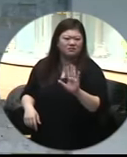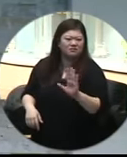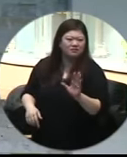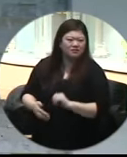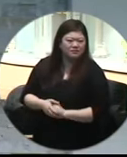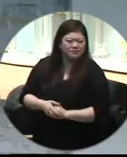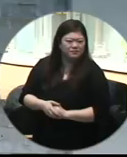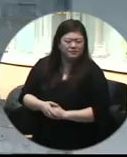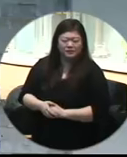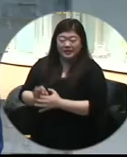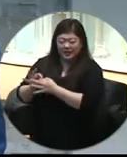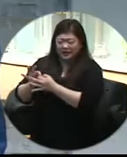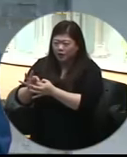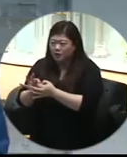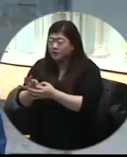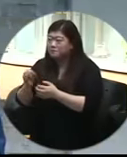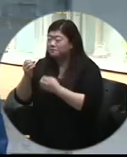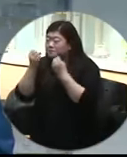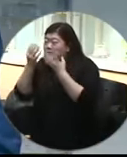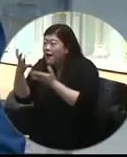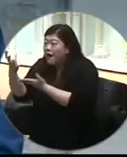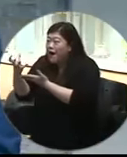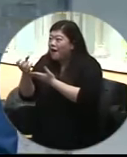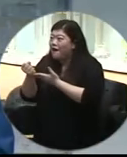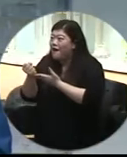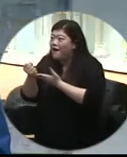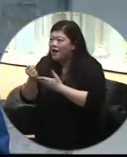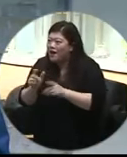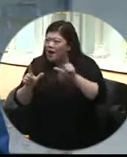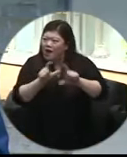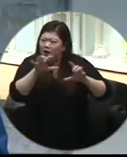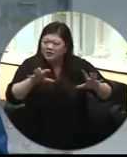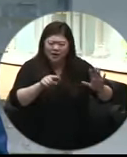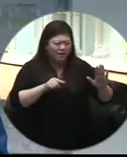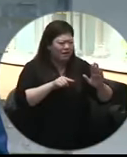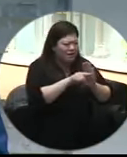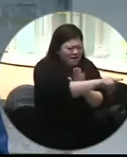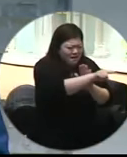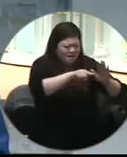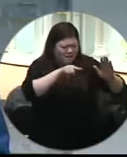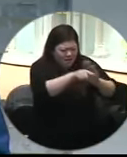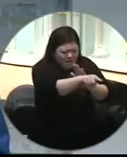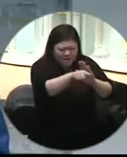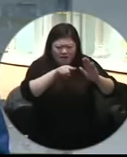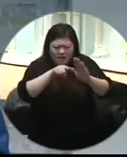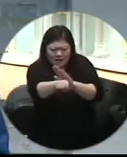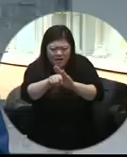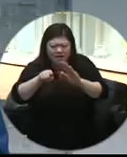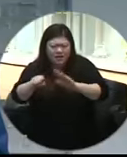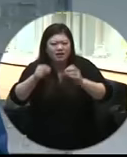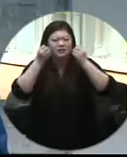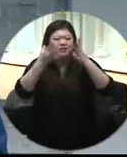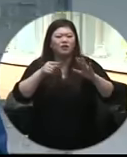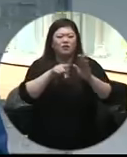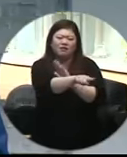새로운 현장, 새롭게 복음 받을 대상자를 계속해서